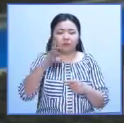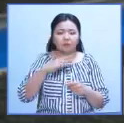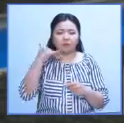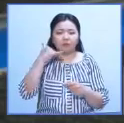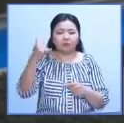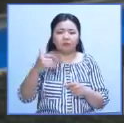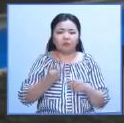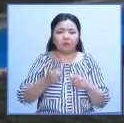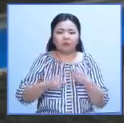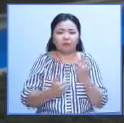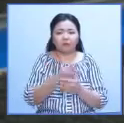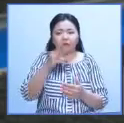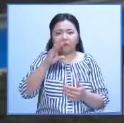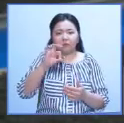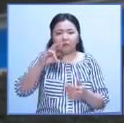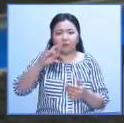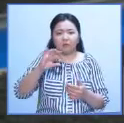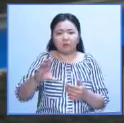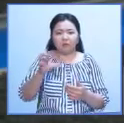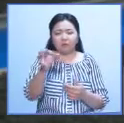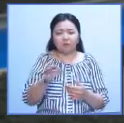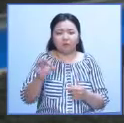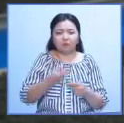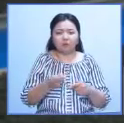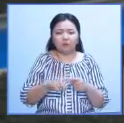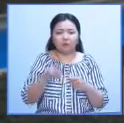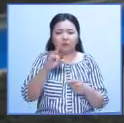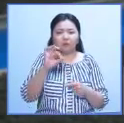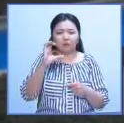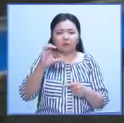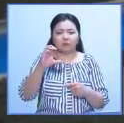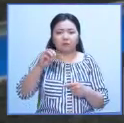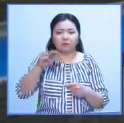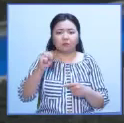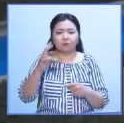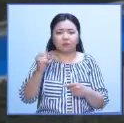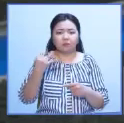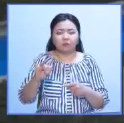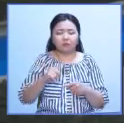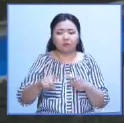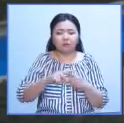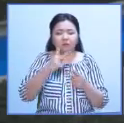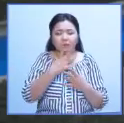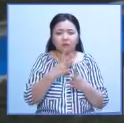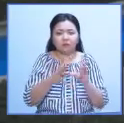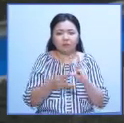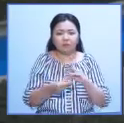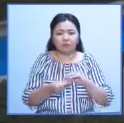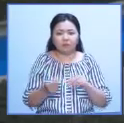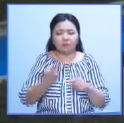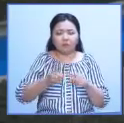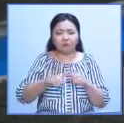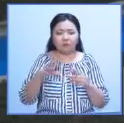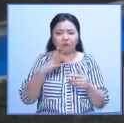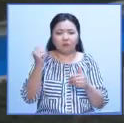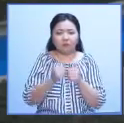Бізге Қостанай облысынан әріптестеріміз қоңырау шалып, оларды құрғақшылық жайлап жатқандығын хабарлады. Олар бидайға біздің сұйық